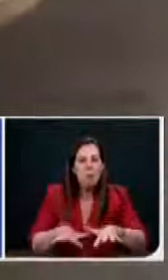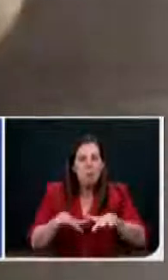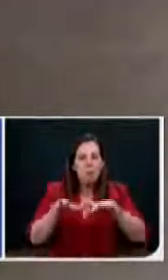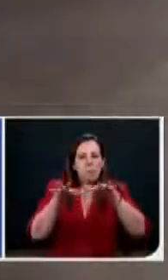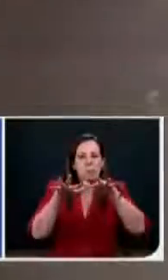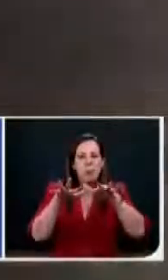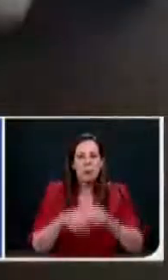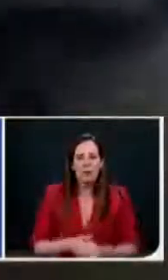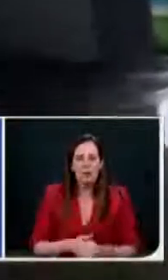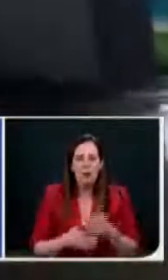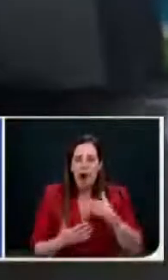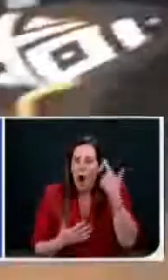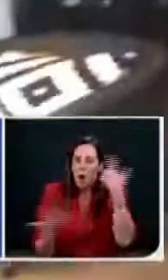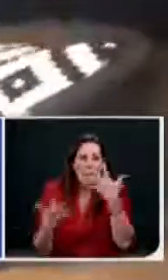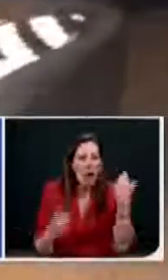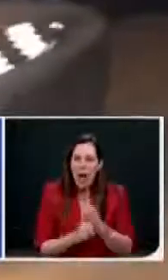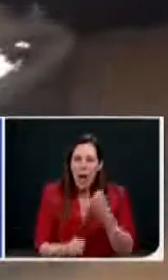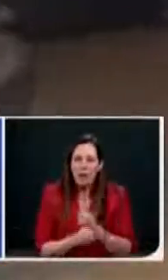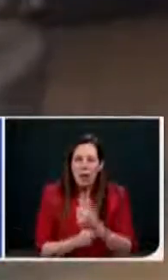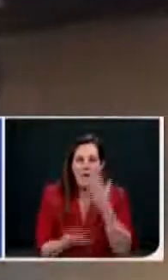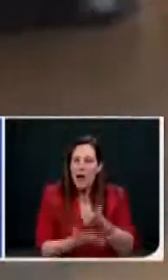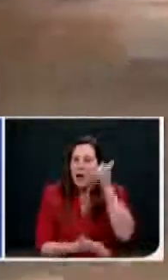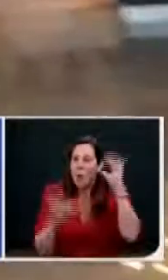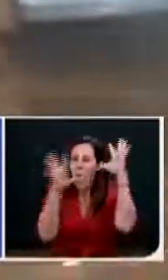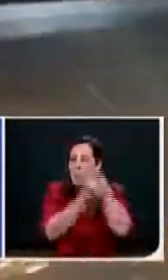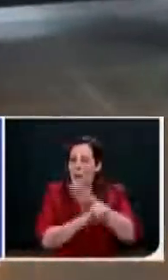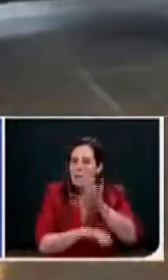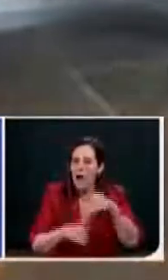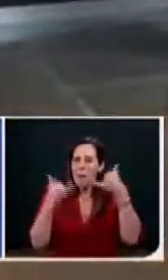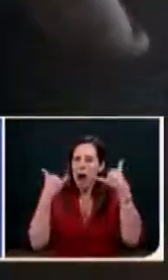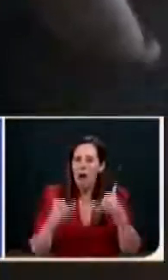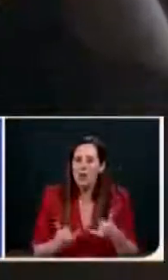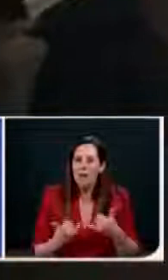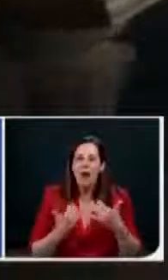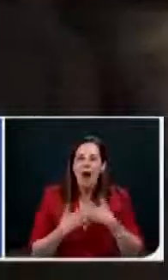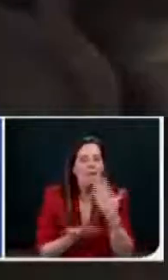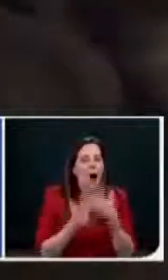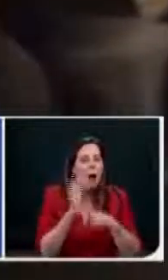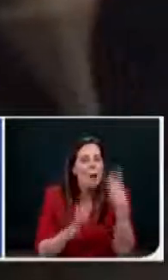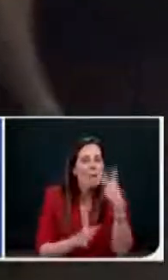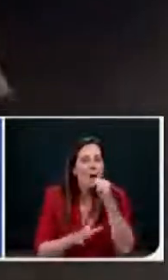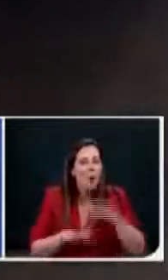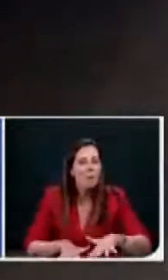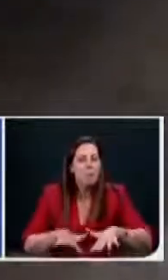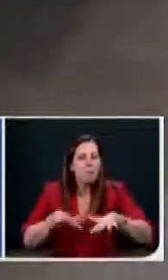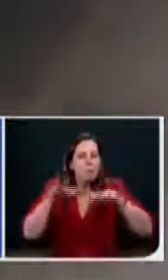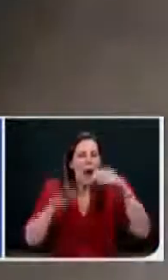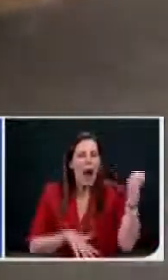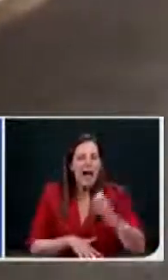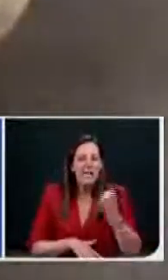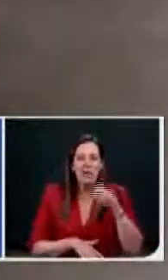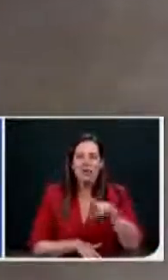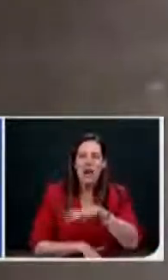המים. אנחנו לא יודעים איך להתמודד עם זה, כבר אתמול בלילה וגם עכשיו אנחנו כבר פעמיים עם הצרכות רציניות, יש